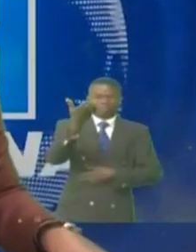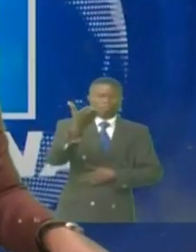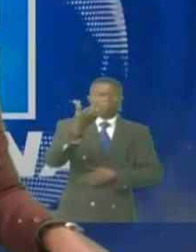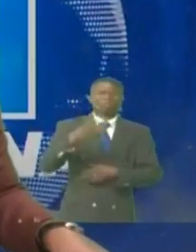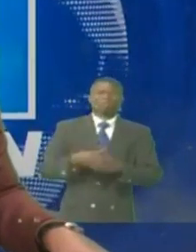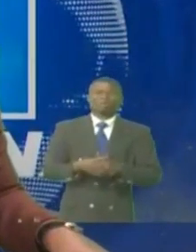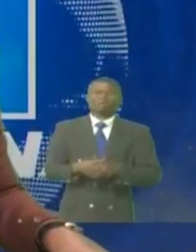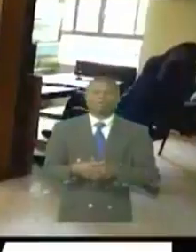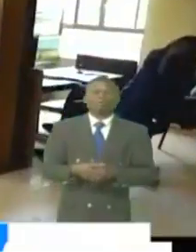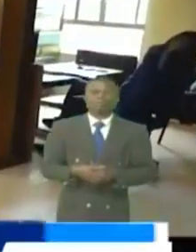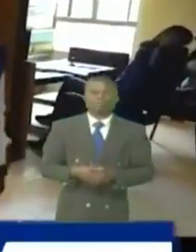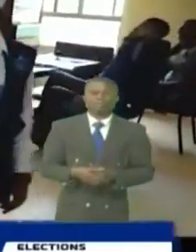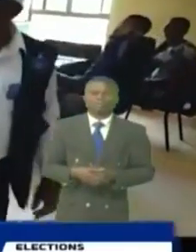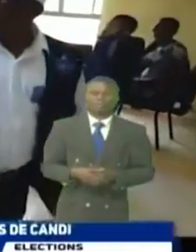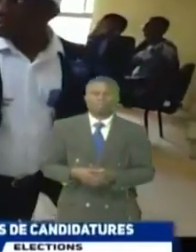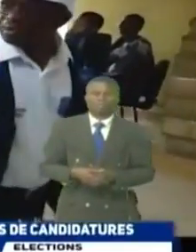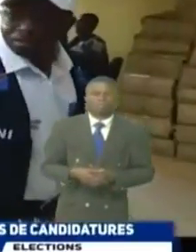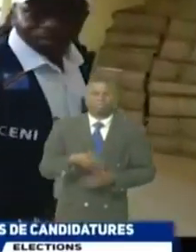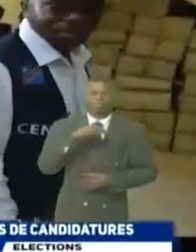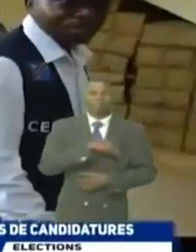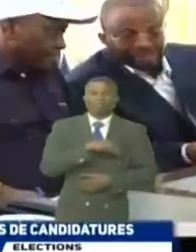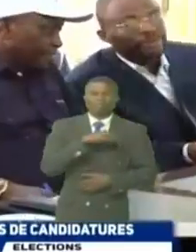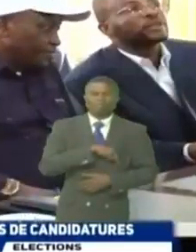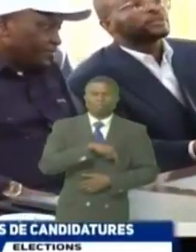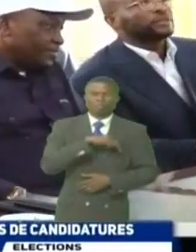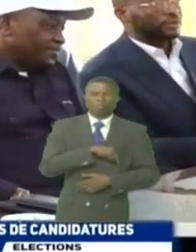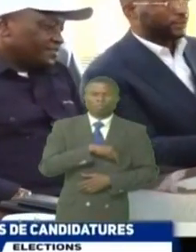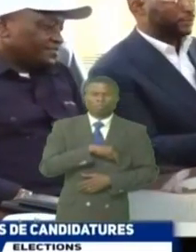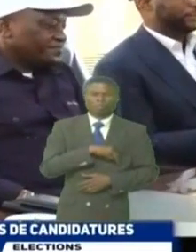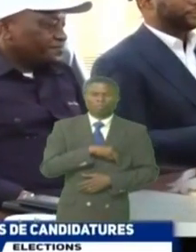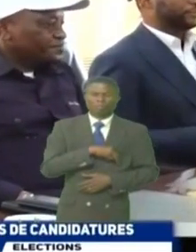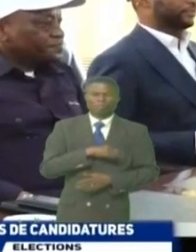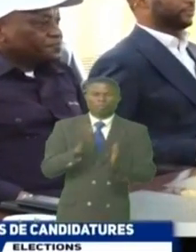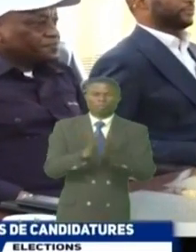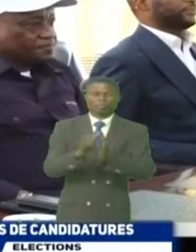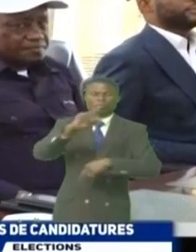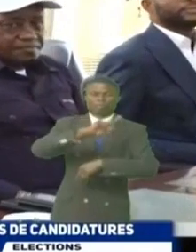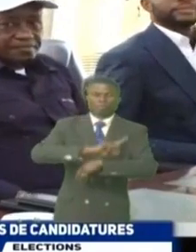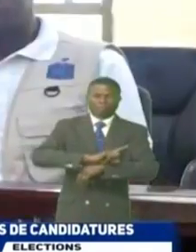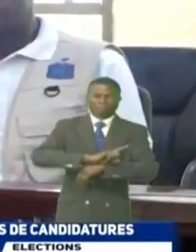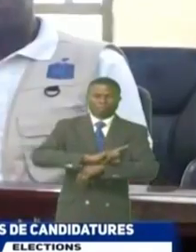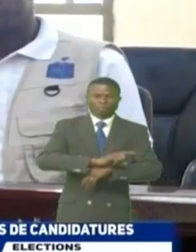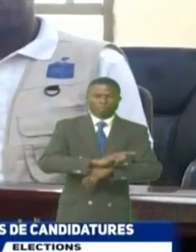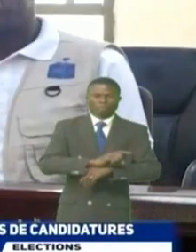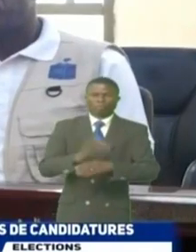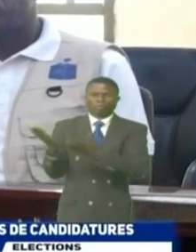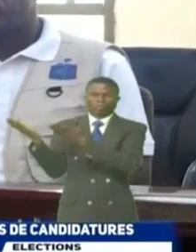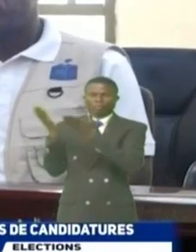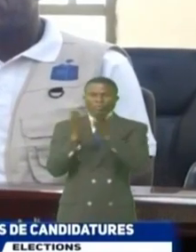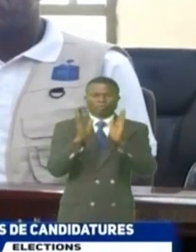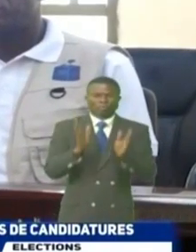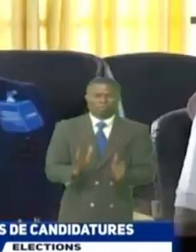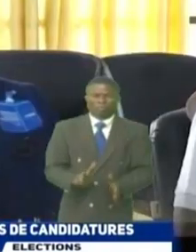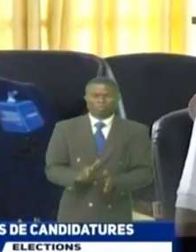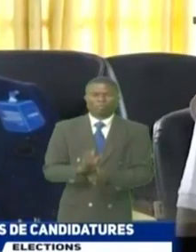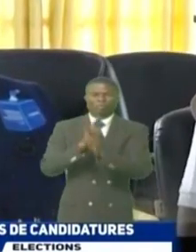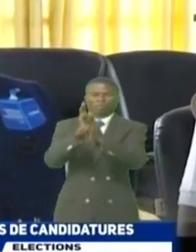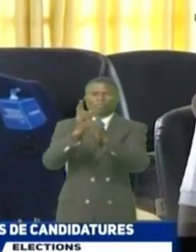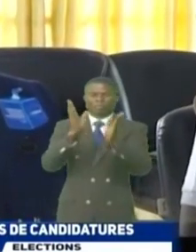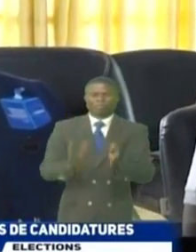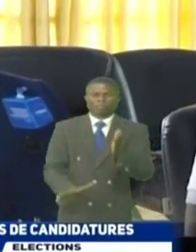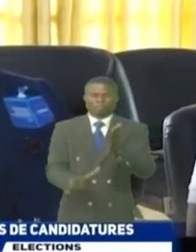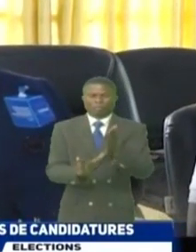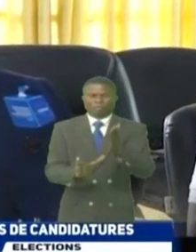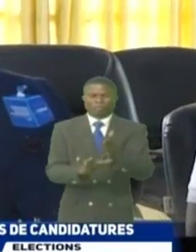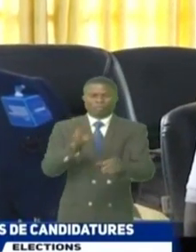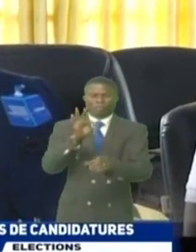Jireste Ofunji. Cette mission s'étale sur une dizaine de jours que conduit le rapporteur adjoint de la Commission électorale nationale